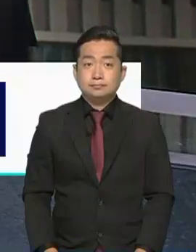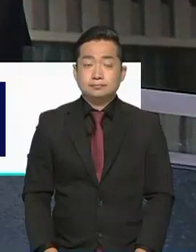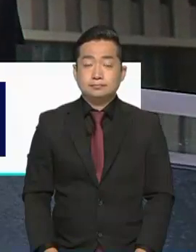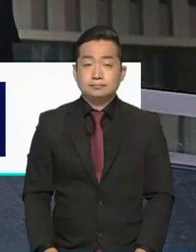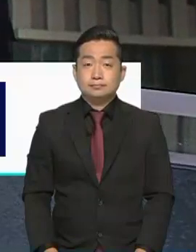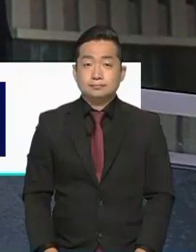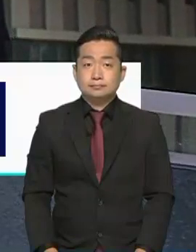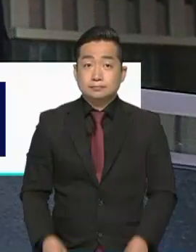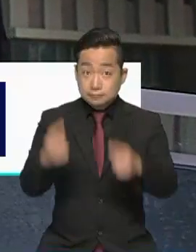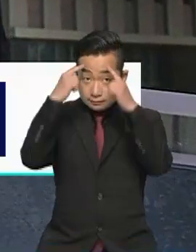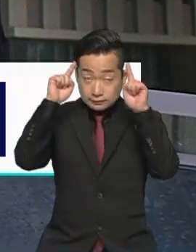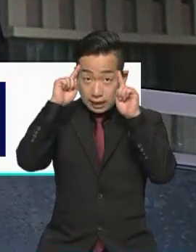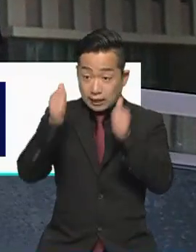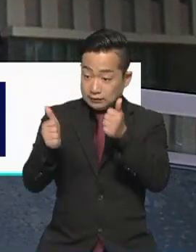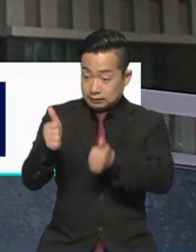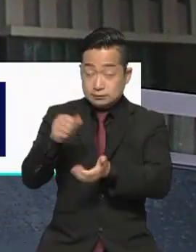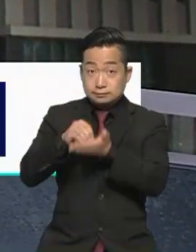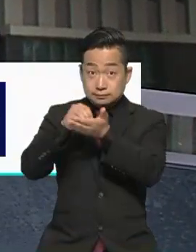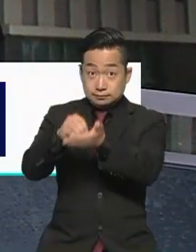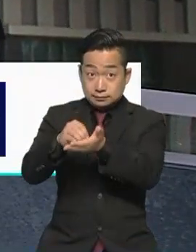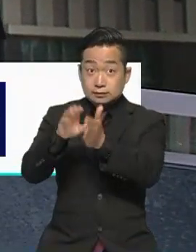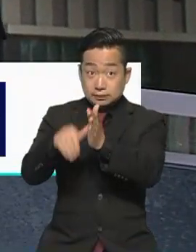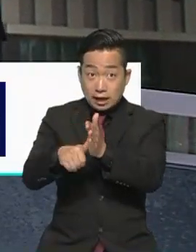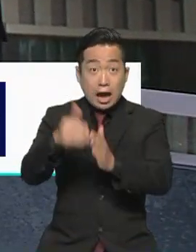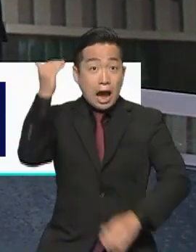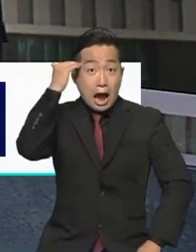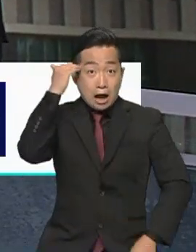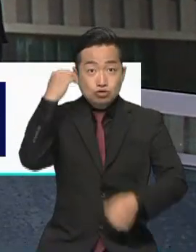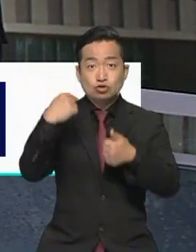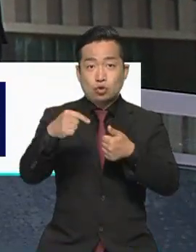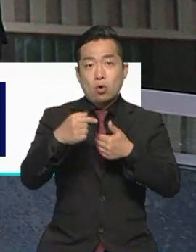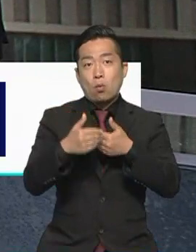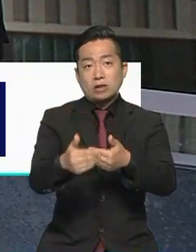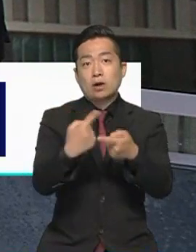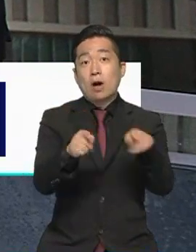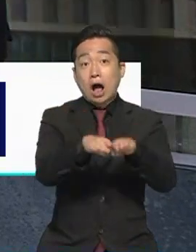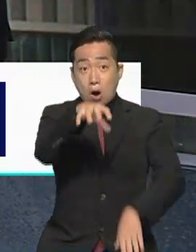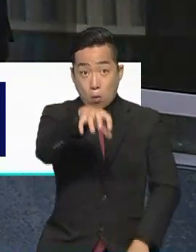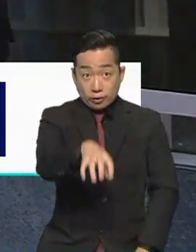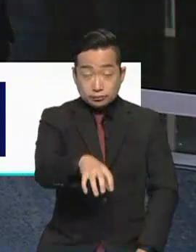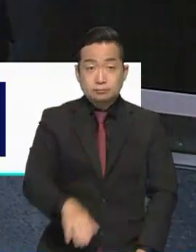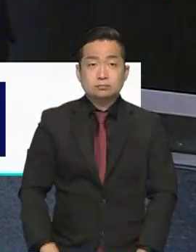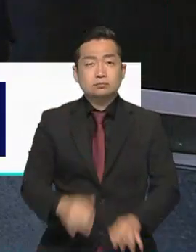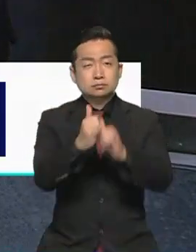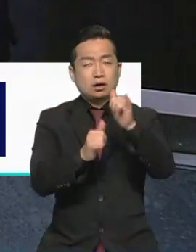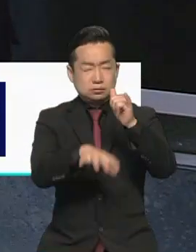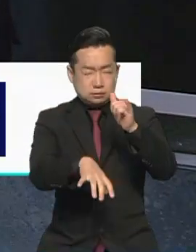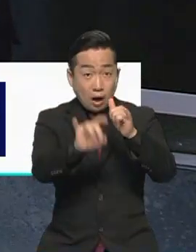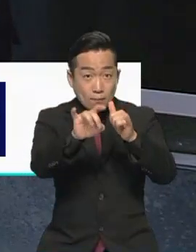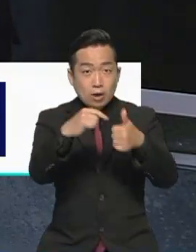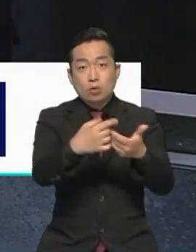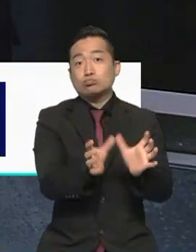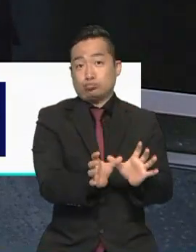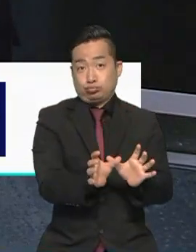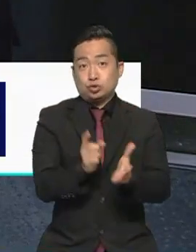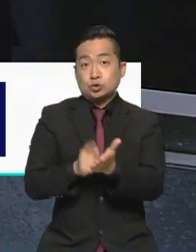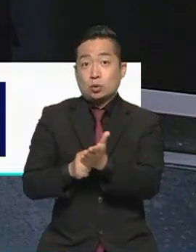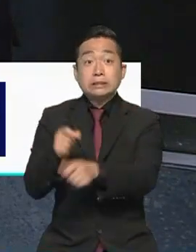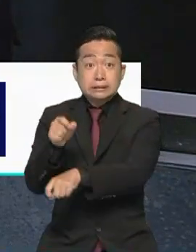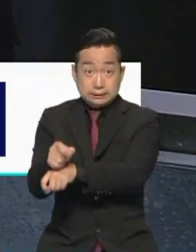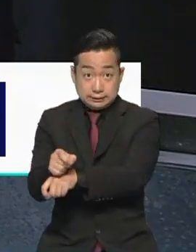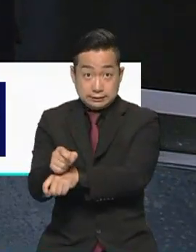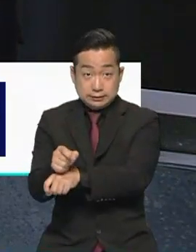다음 소식입니다. 수능 출제 기관인 한국교육과정평가원에 대해서 사상 처음으로 교육부와